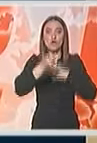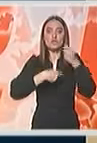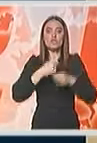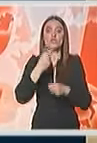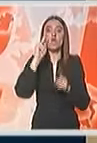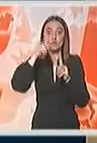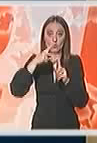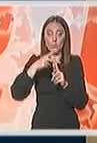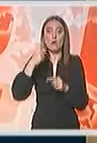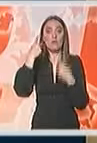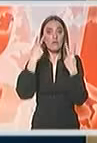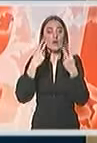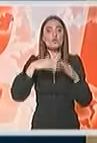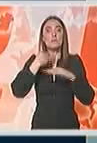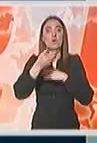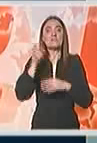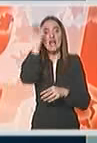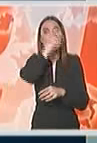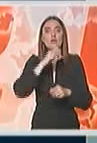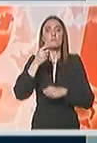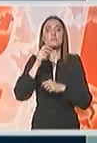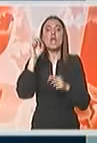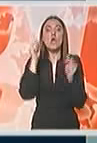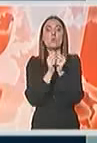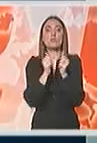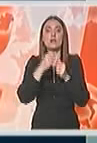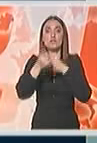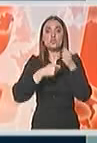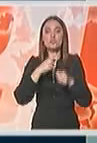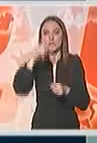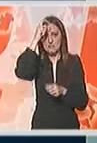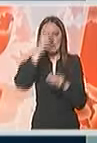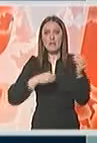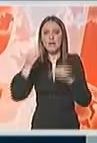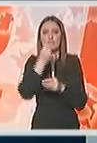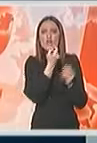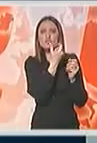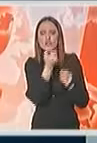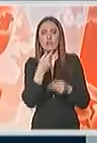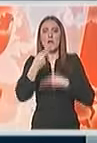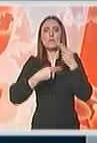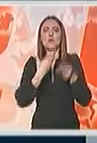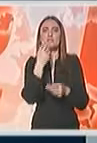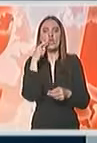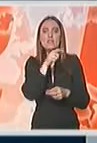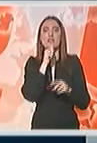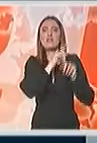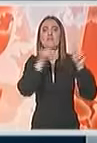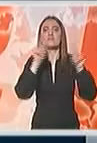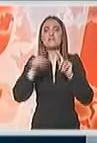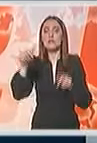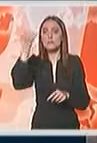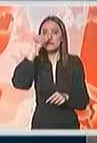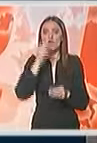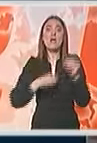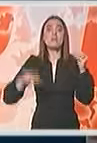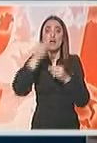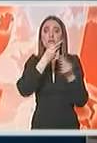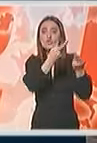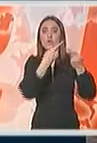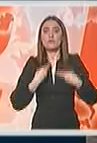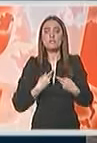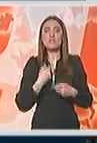drugo po značaju posle tržišta Evropske unije. Srbija je najviše izvozila žitarice, proizvode od njih i razne vrste pića, a najviše